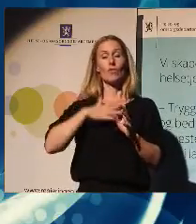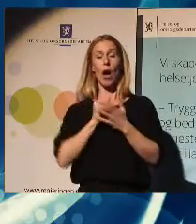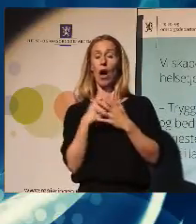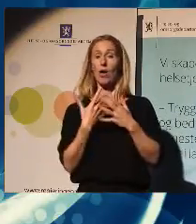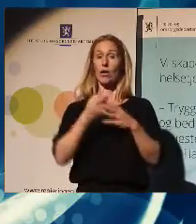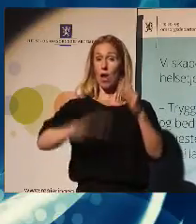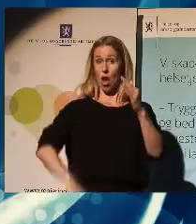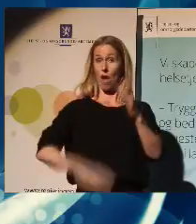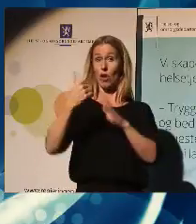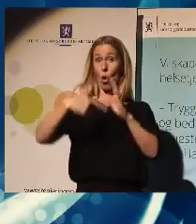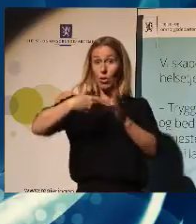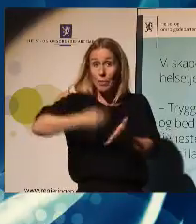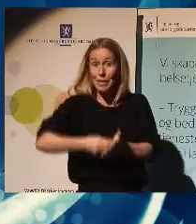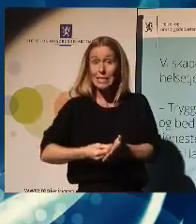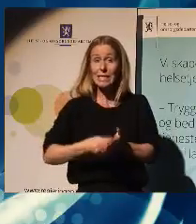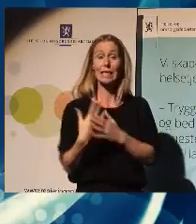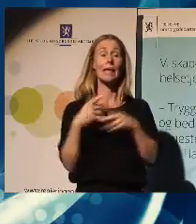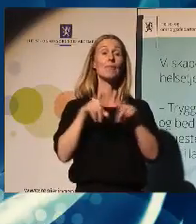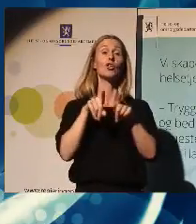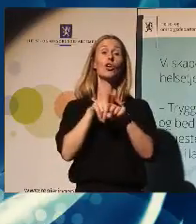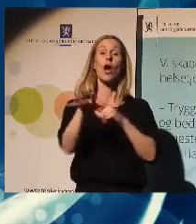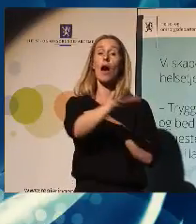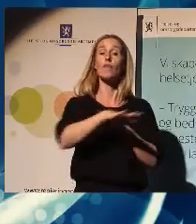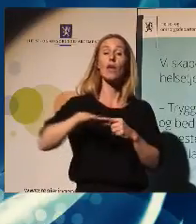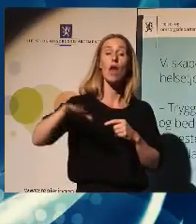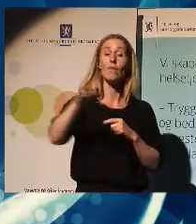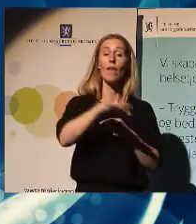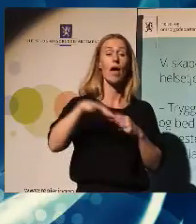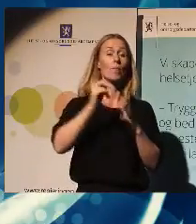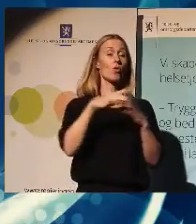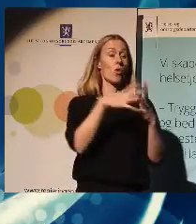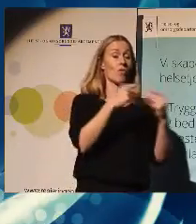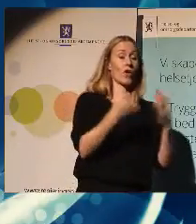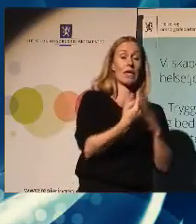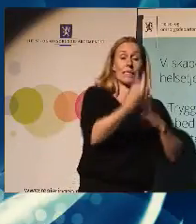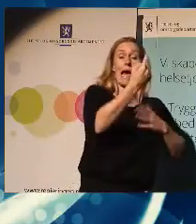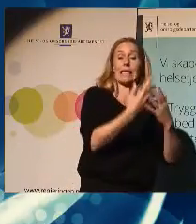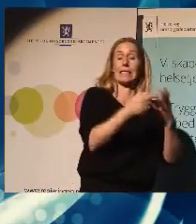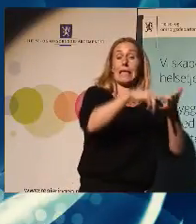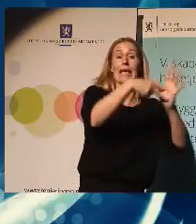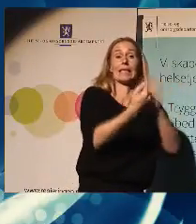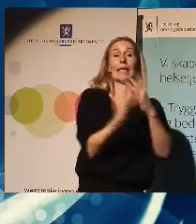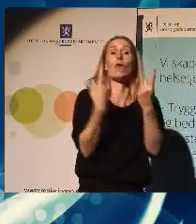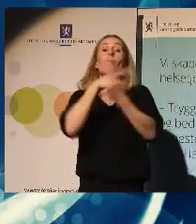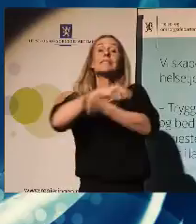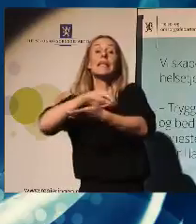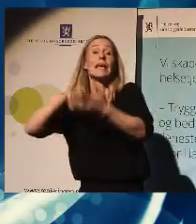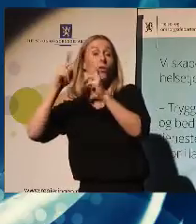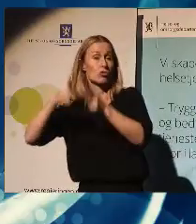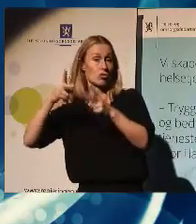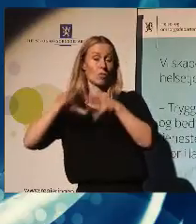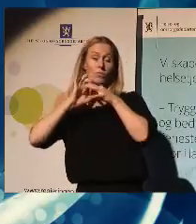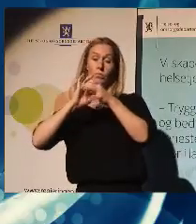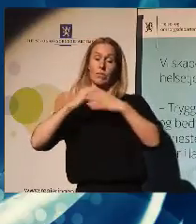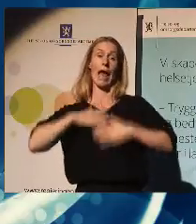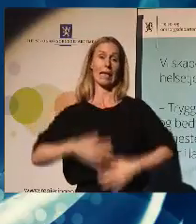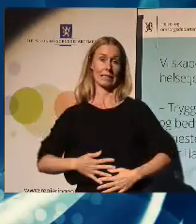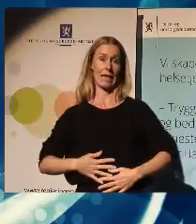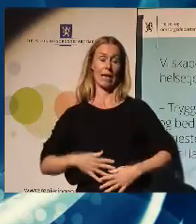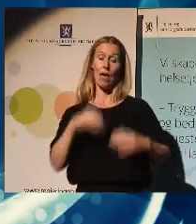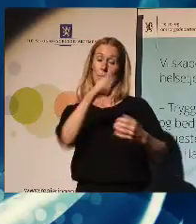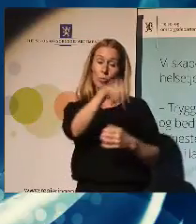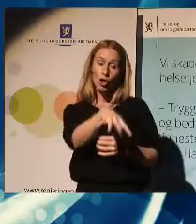oljepris, og det betyr at landet må gå fra særstilling til omstilling, også I helse. Mange flytter til